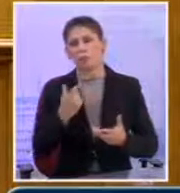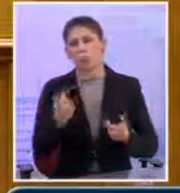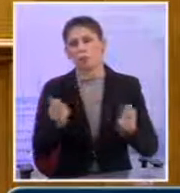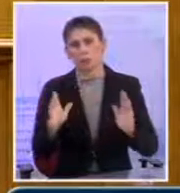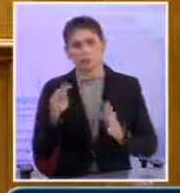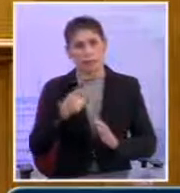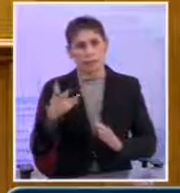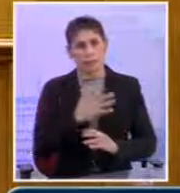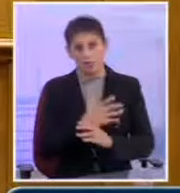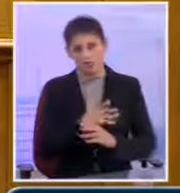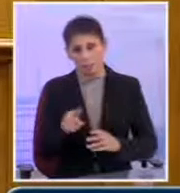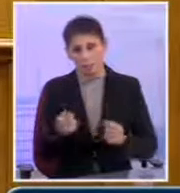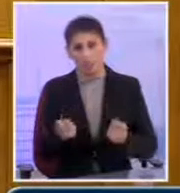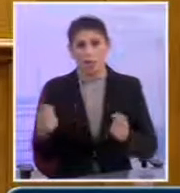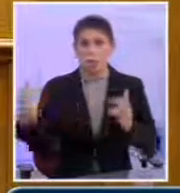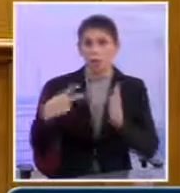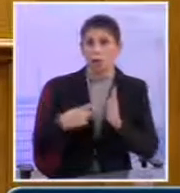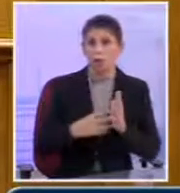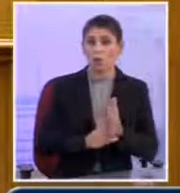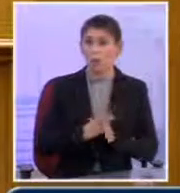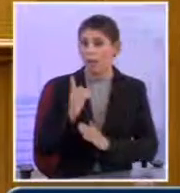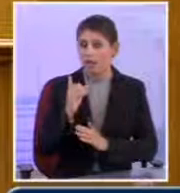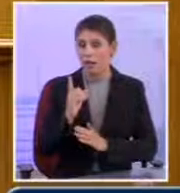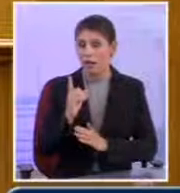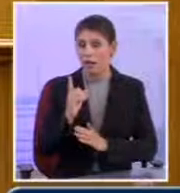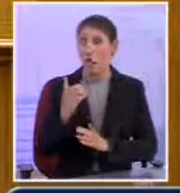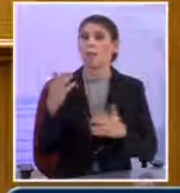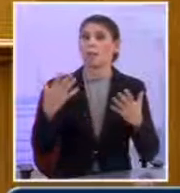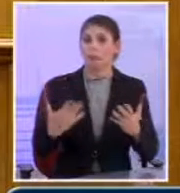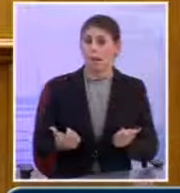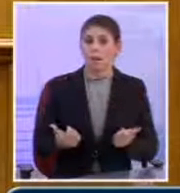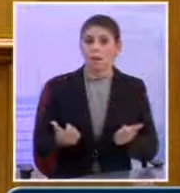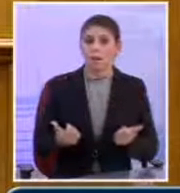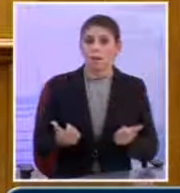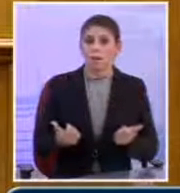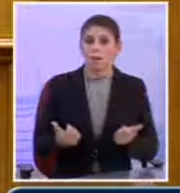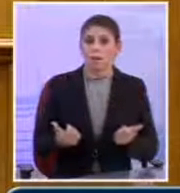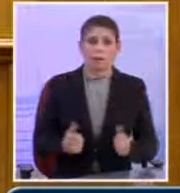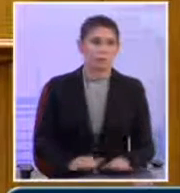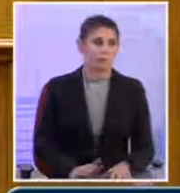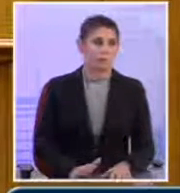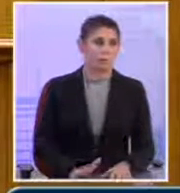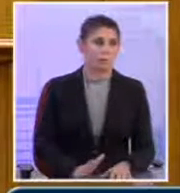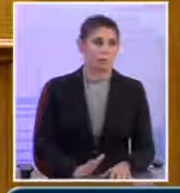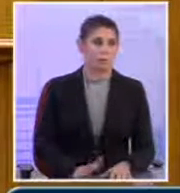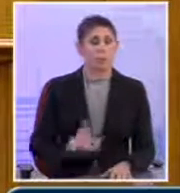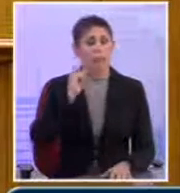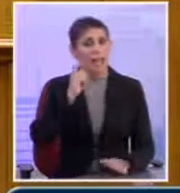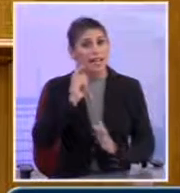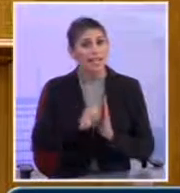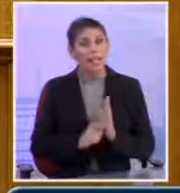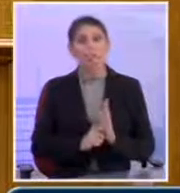πέραν θέματα εισαγγελέα. Από το 2011 υπάρχουν εκθέσεις των επιθεωρητών